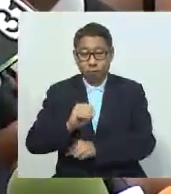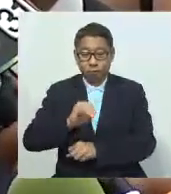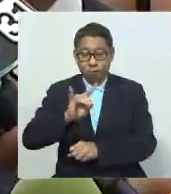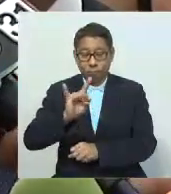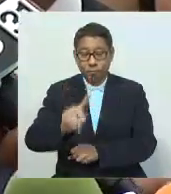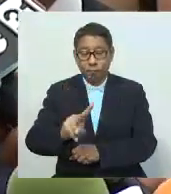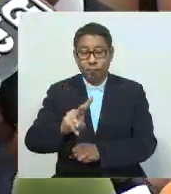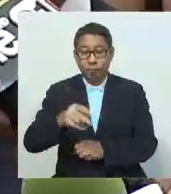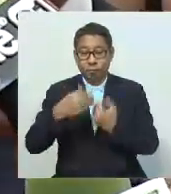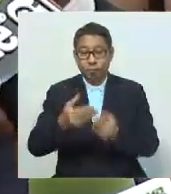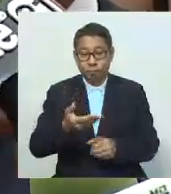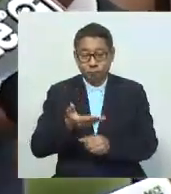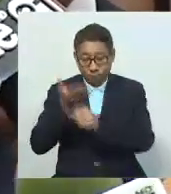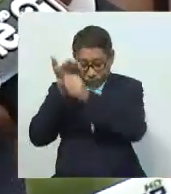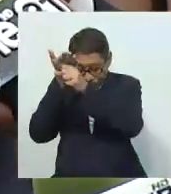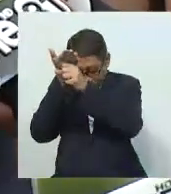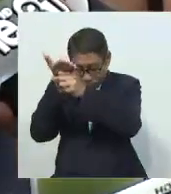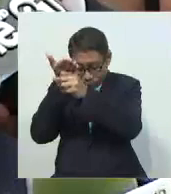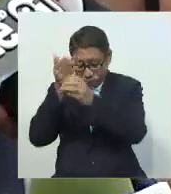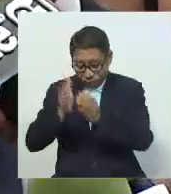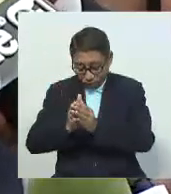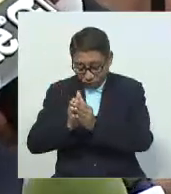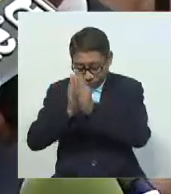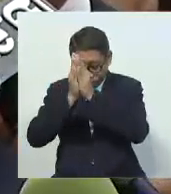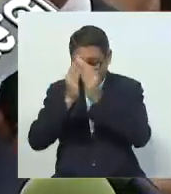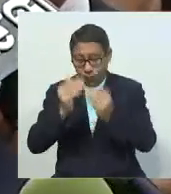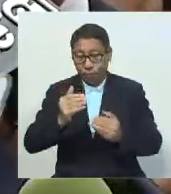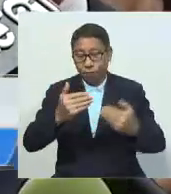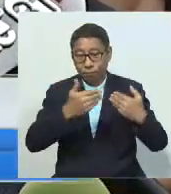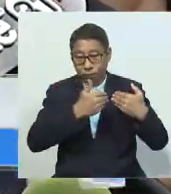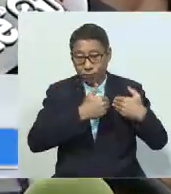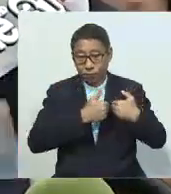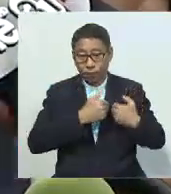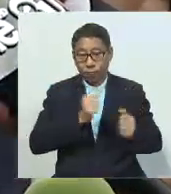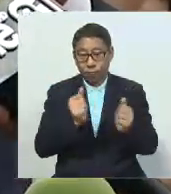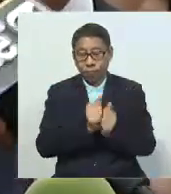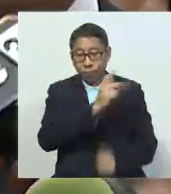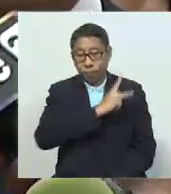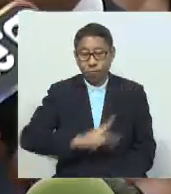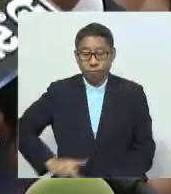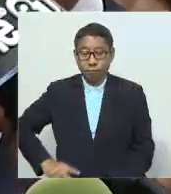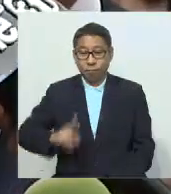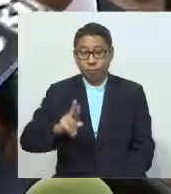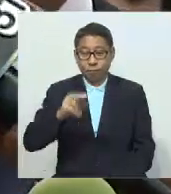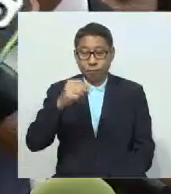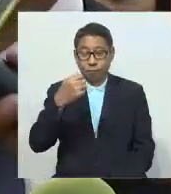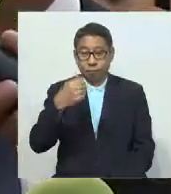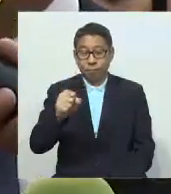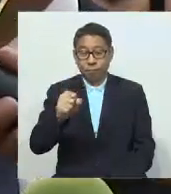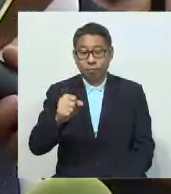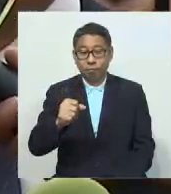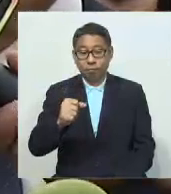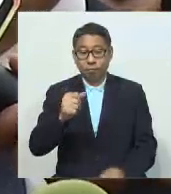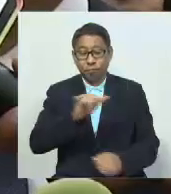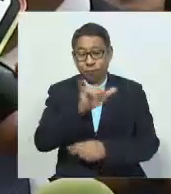าเหนือกระหม่อมด้วยความจงรักภักดีต่อสมเด็จพระเจ้าอยู่หัวและพระบรมวงศานุวงศ์ทุกพ